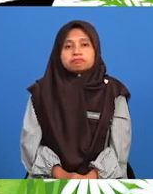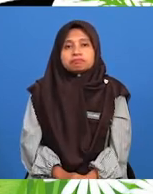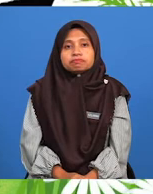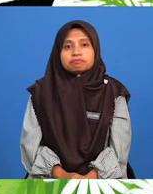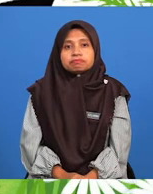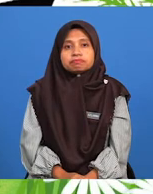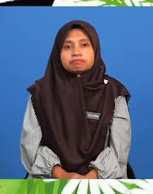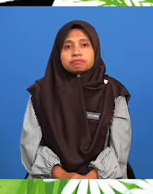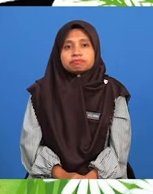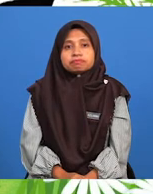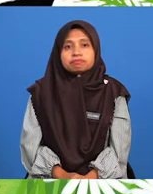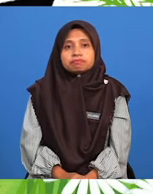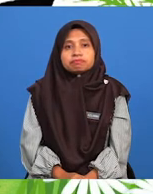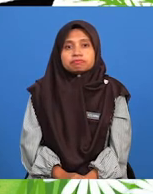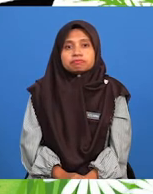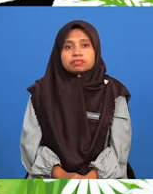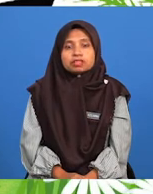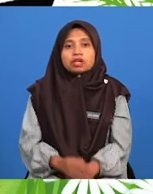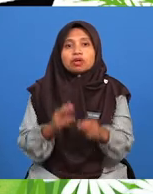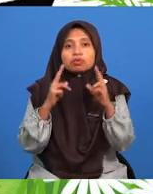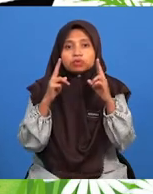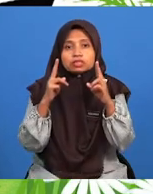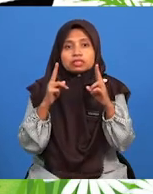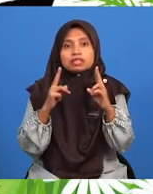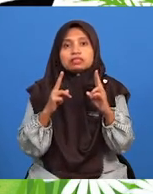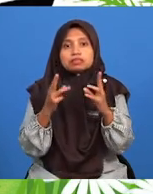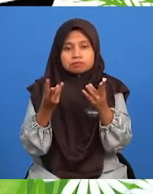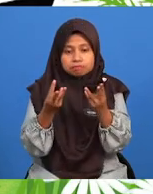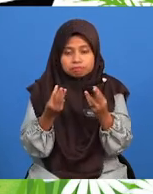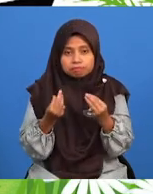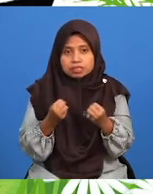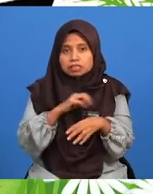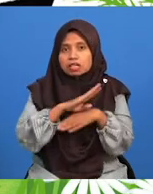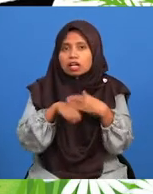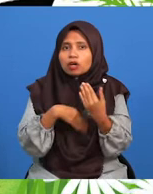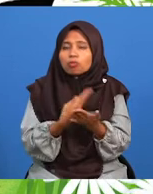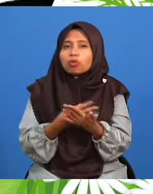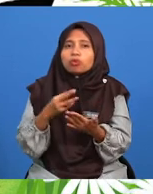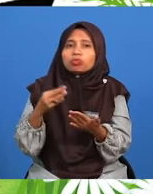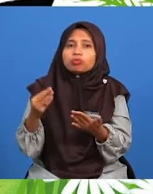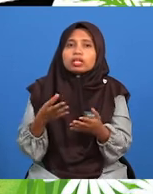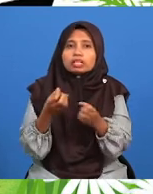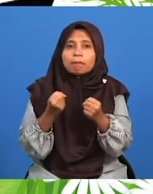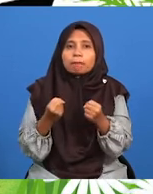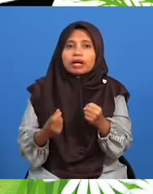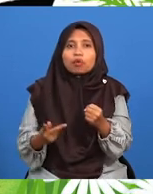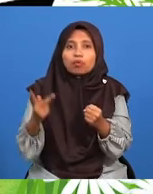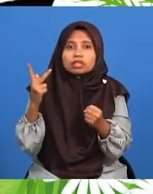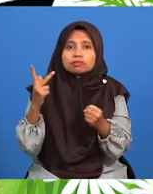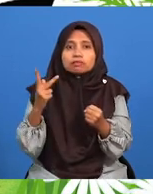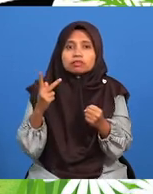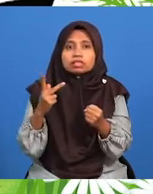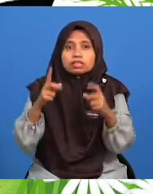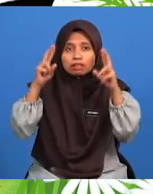pun sampai ke pelabuhan. Ustazah mengharapkan murid-murid dapat menguasai topik